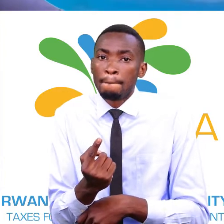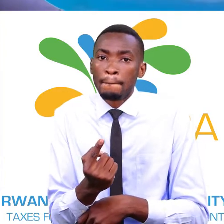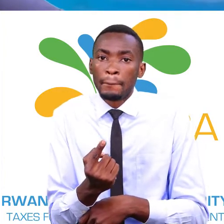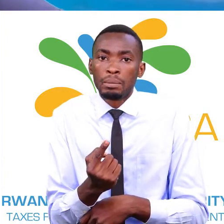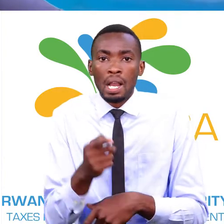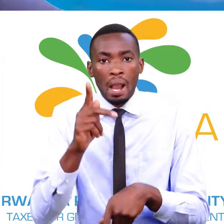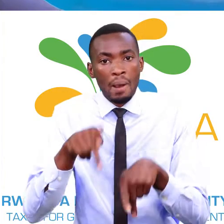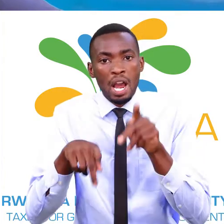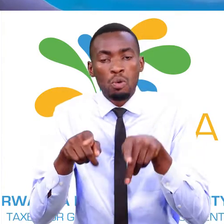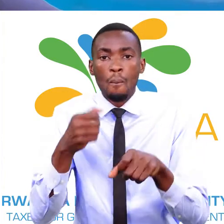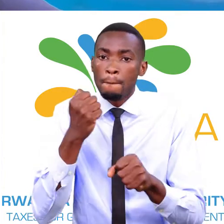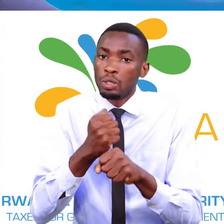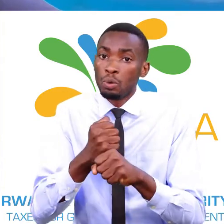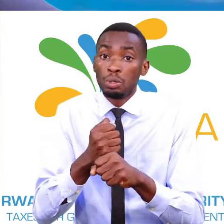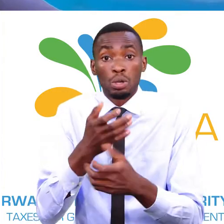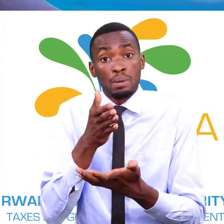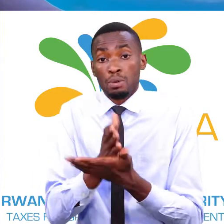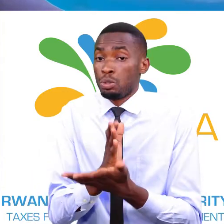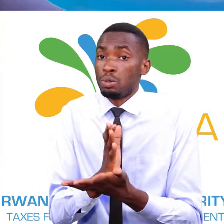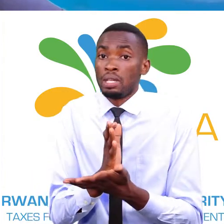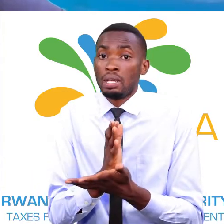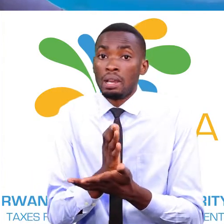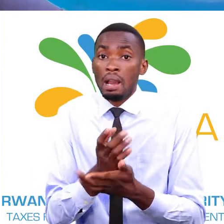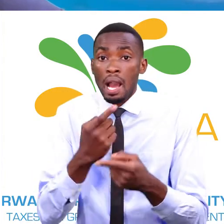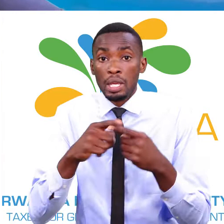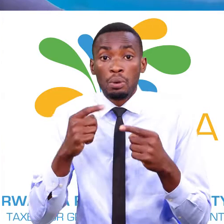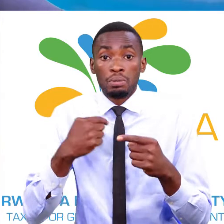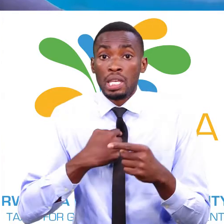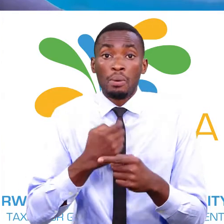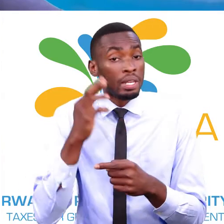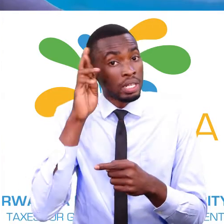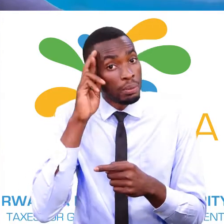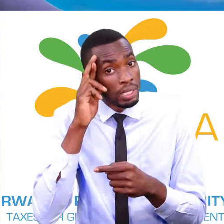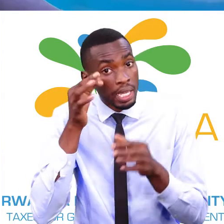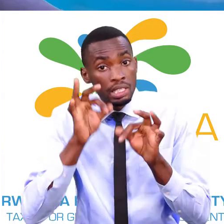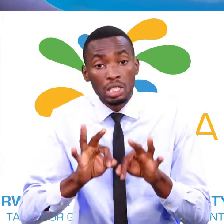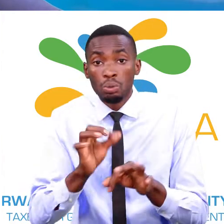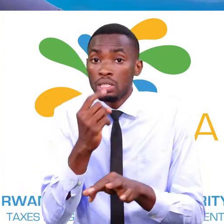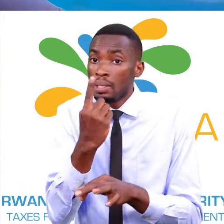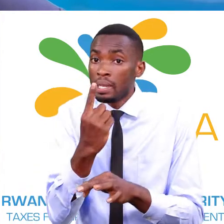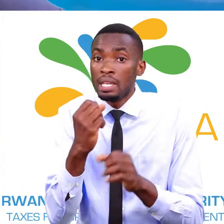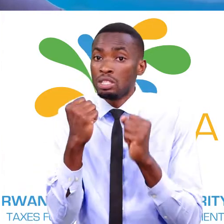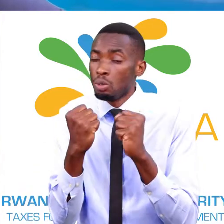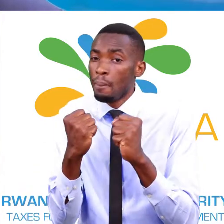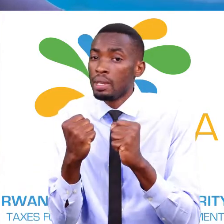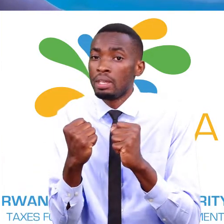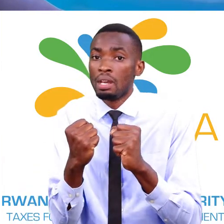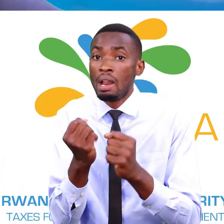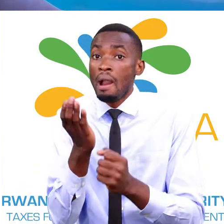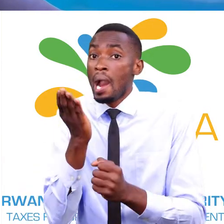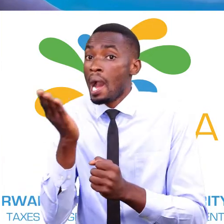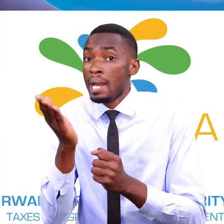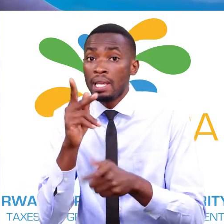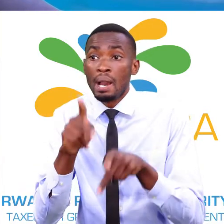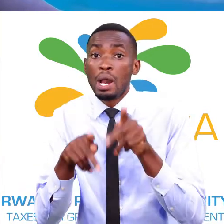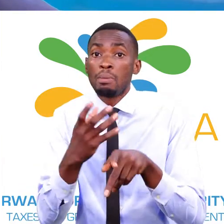ubwitabire mu by'ukuri bwabayeho, ariko wenda nibutsa kimwe gikomeye cy'uko hari